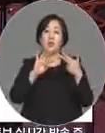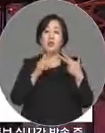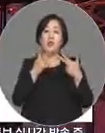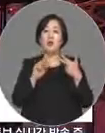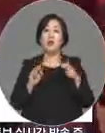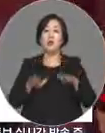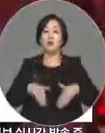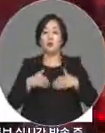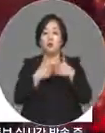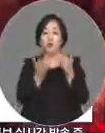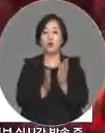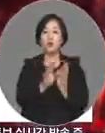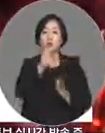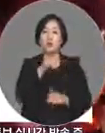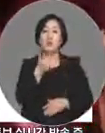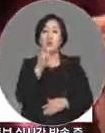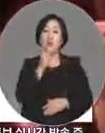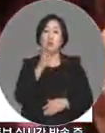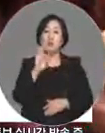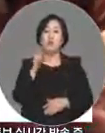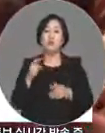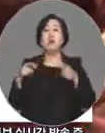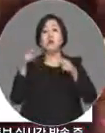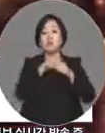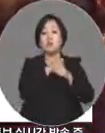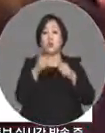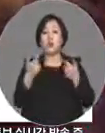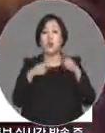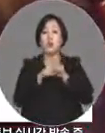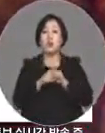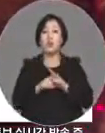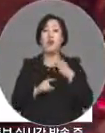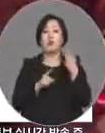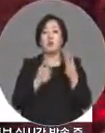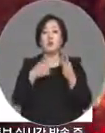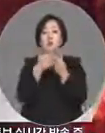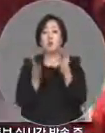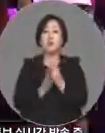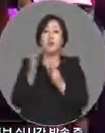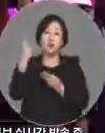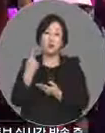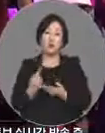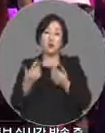남구 둔치에서는 홍진표 트리오 등 지역 예술인 세 팀과 초청